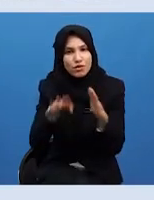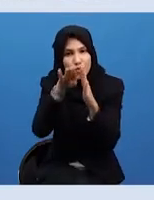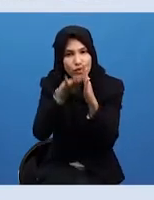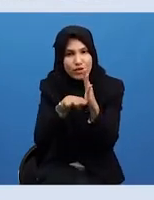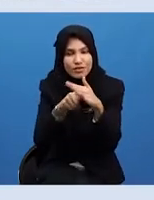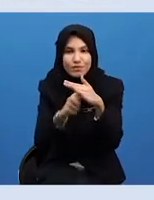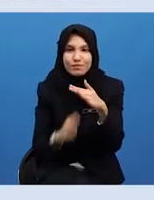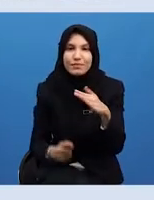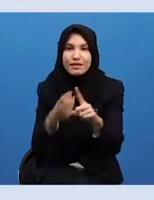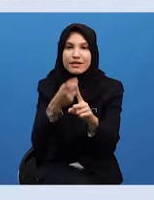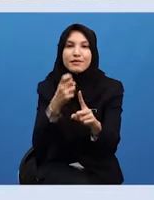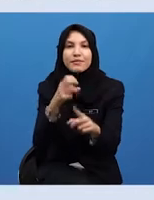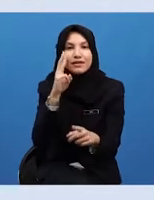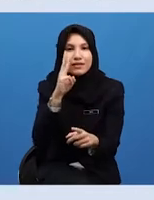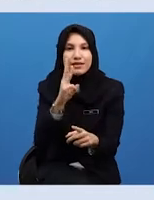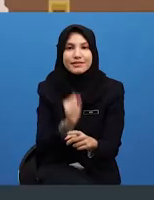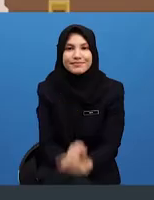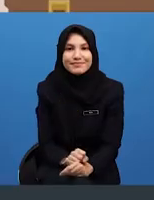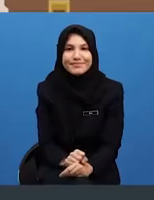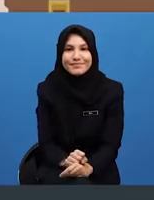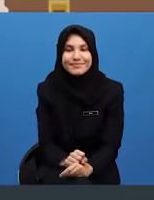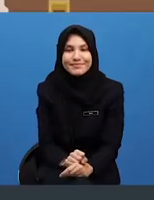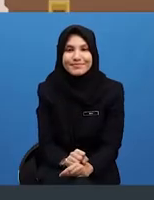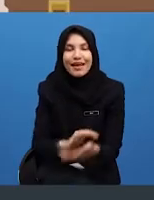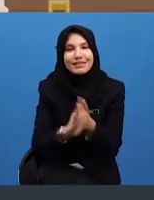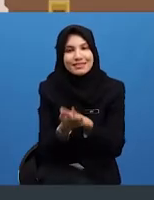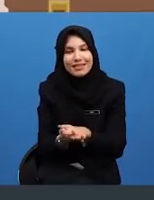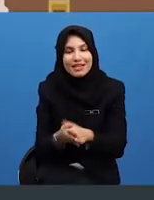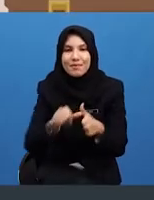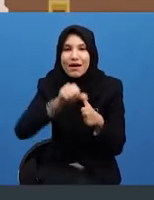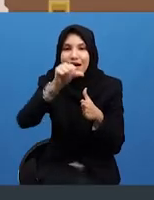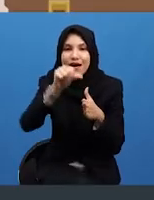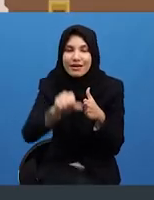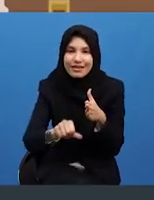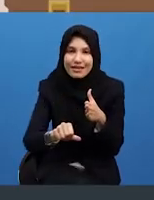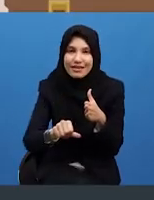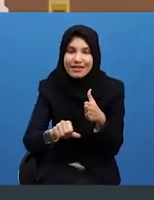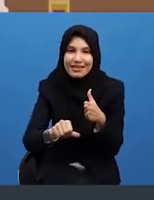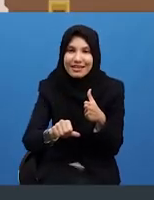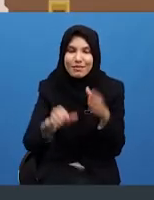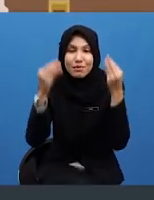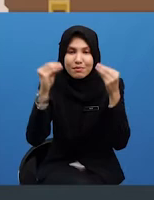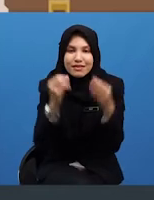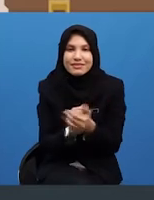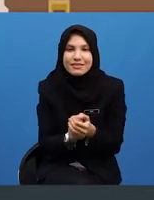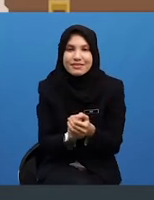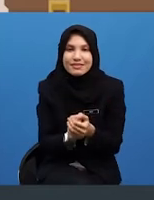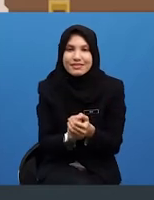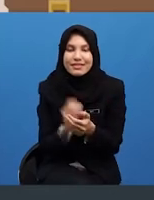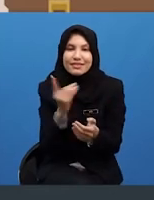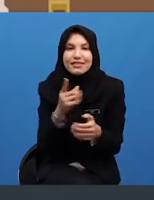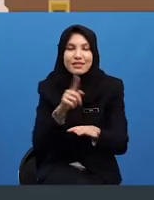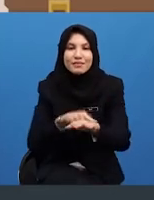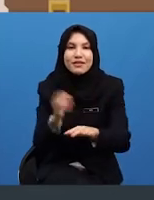kurang tumpat daripada air. Maka berakhirlah sesi pembelajaran kita pada hari ini.